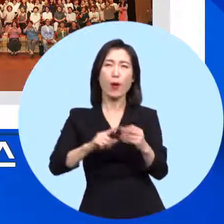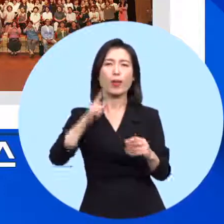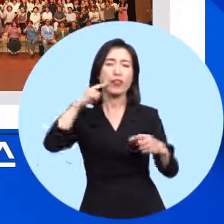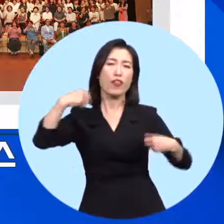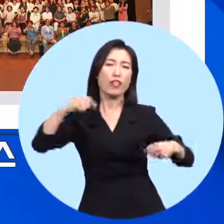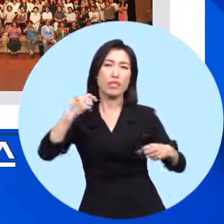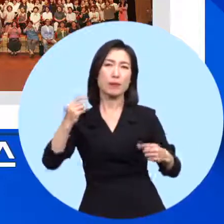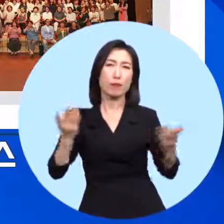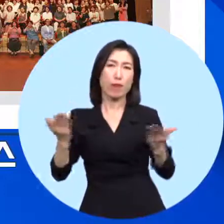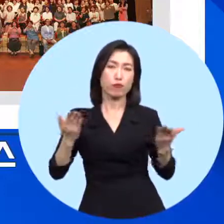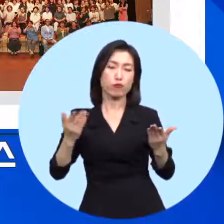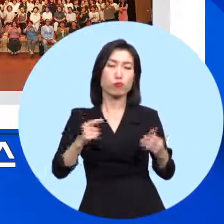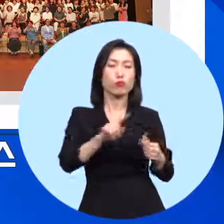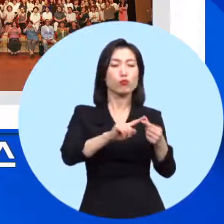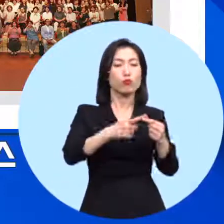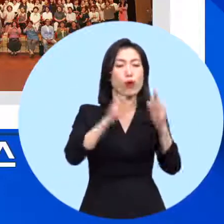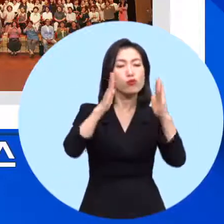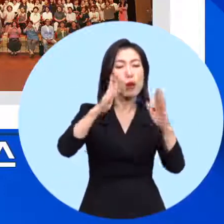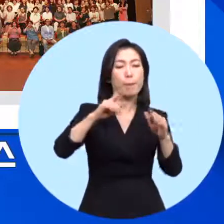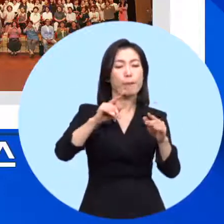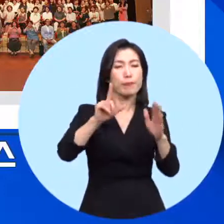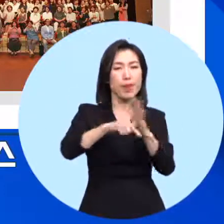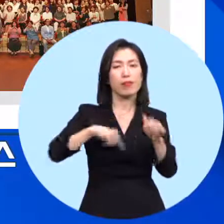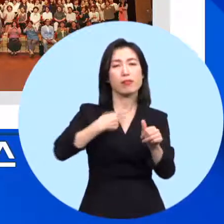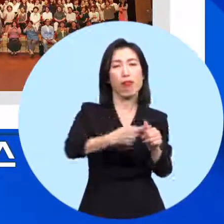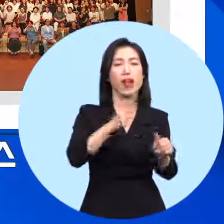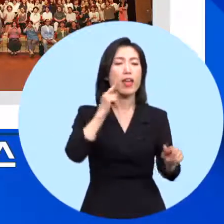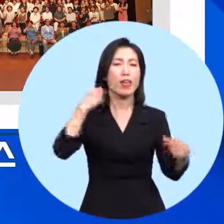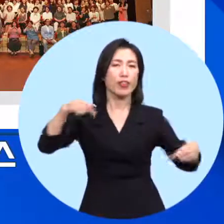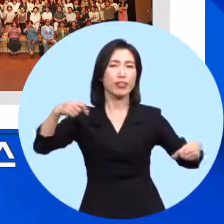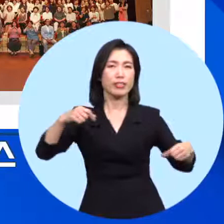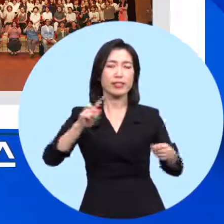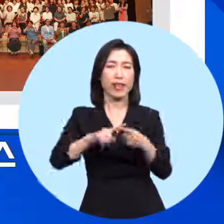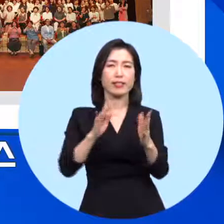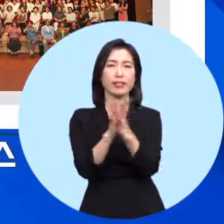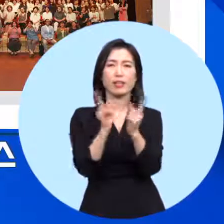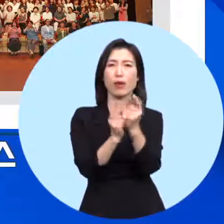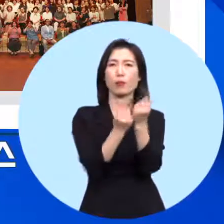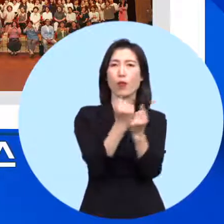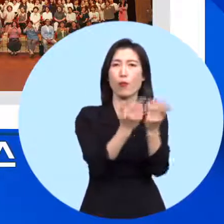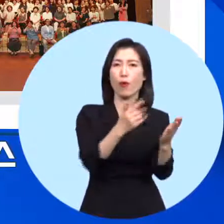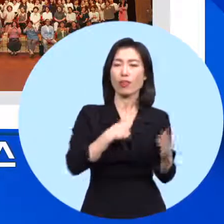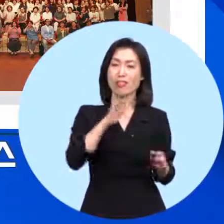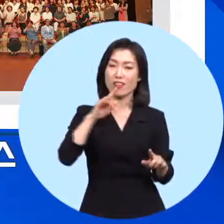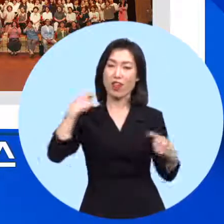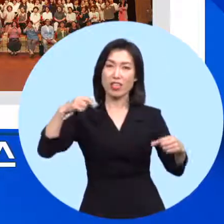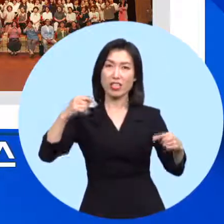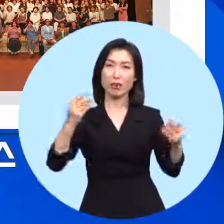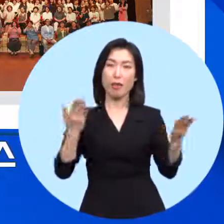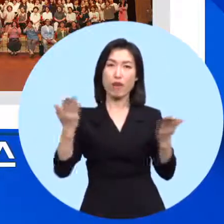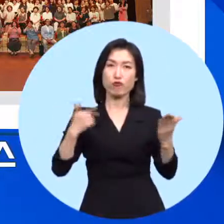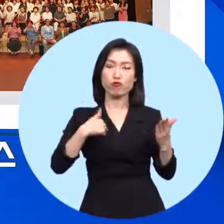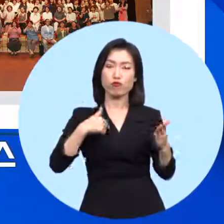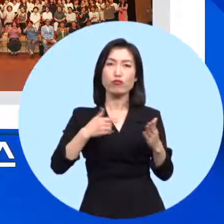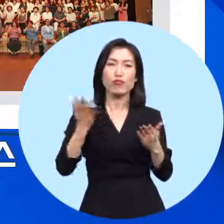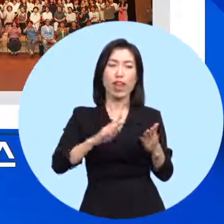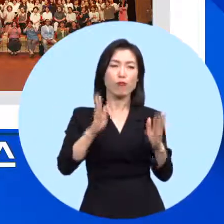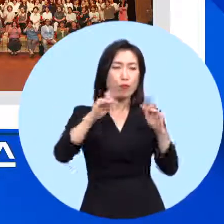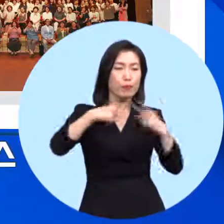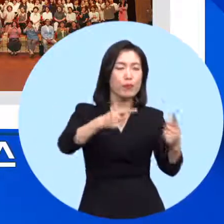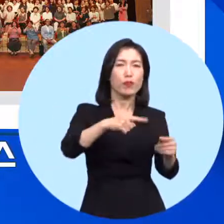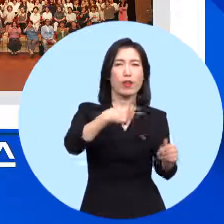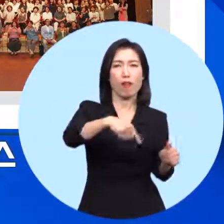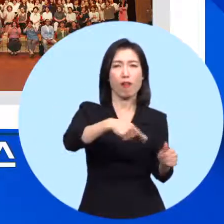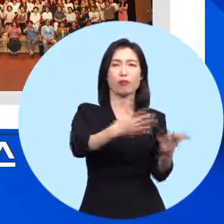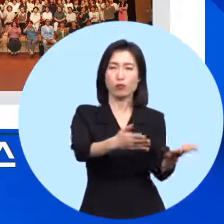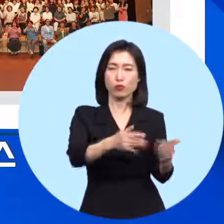국어 시간에 들어가서 연극에 관한 내용을 가지고 아이들과 함께 수업을